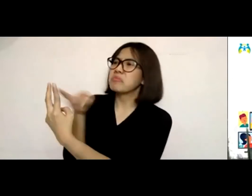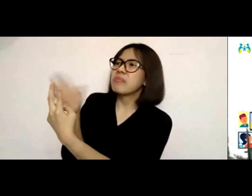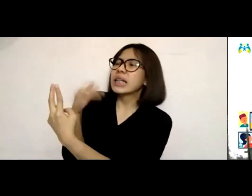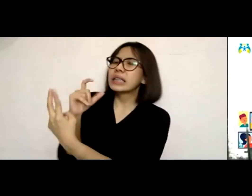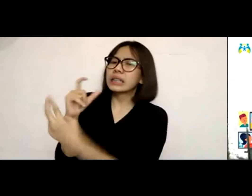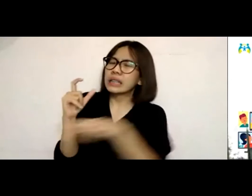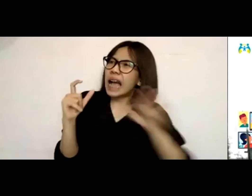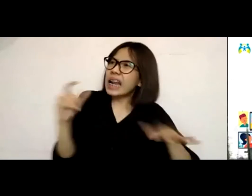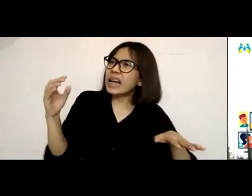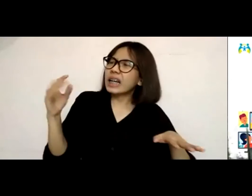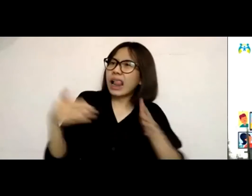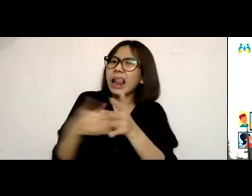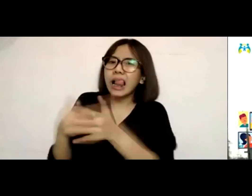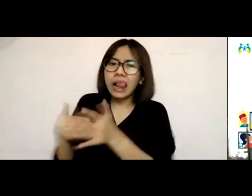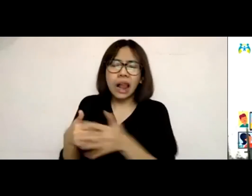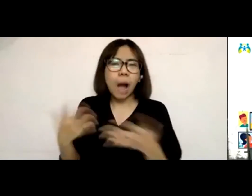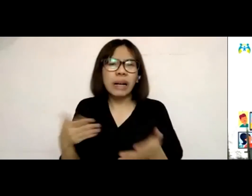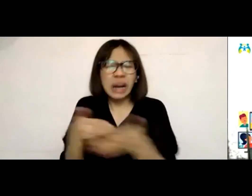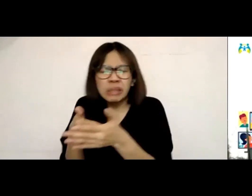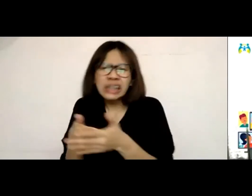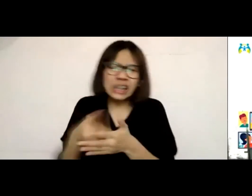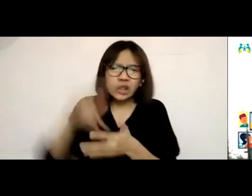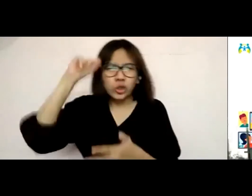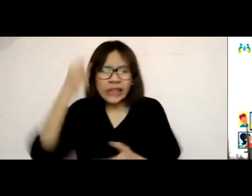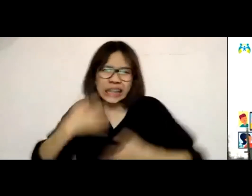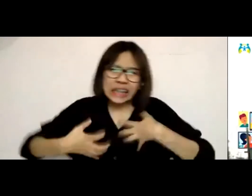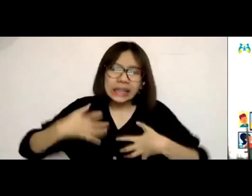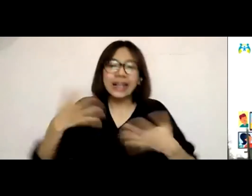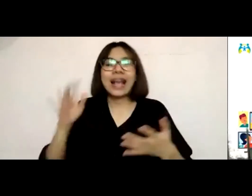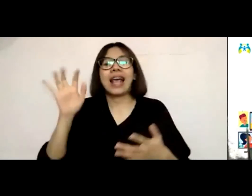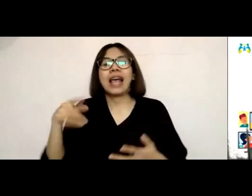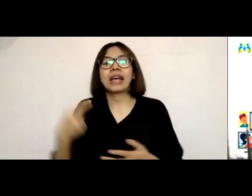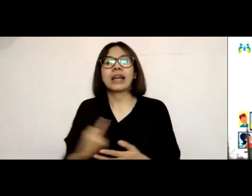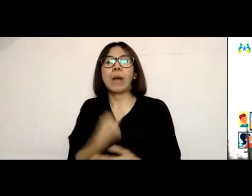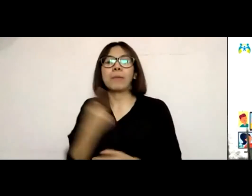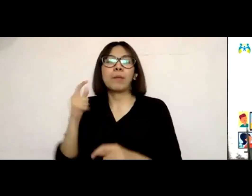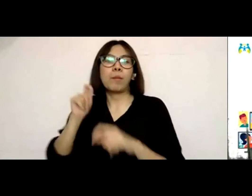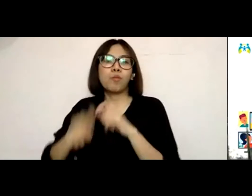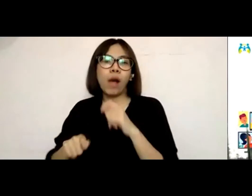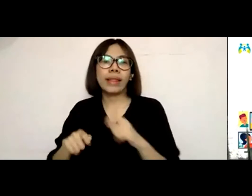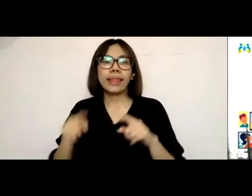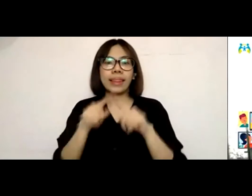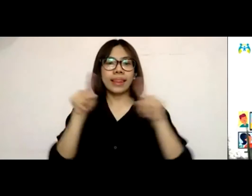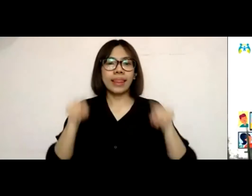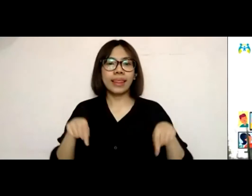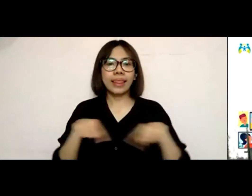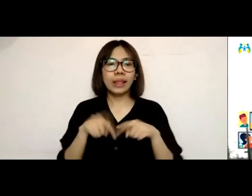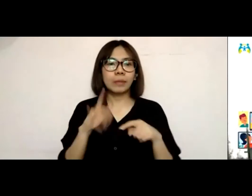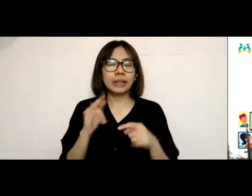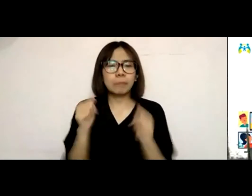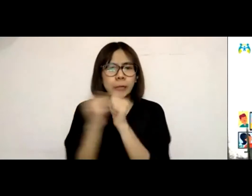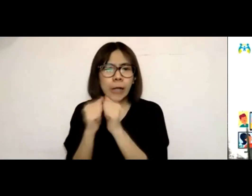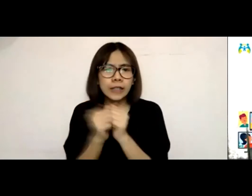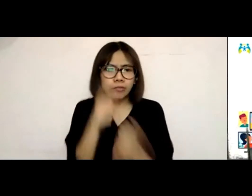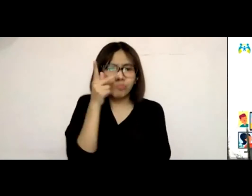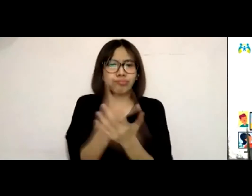anaknya. Nah, akhirnya kita membuat kontrak kerja tuh dengan orang tua, keinginannya